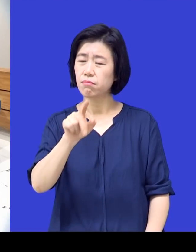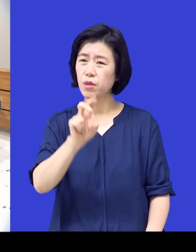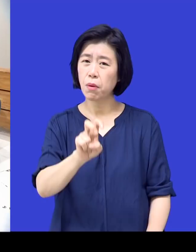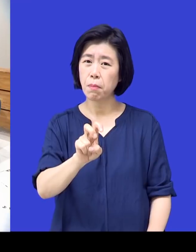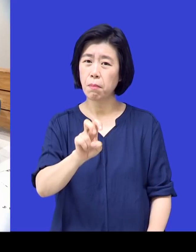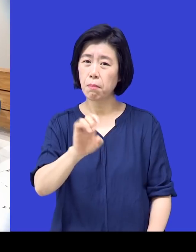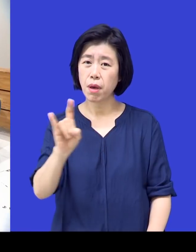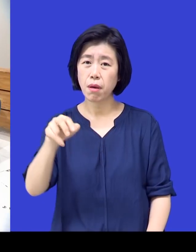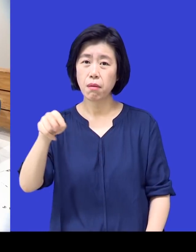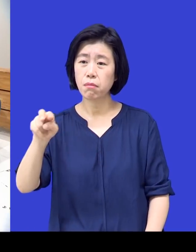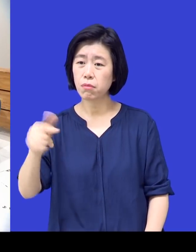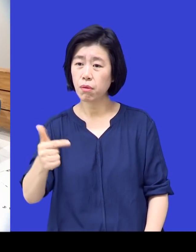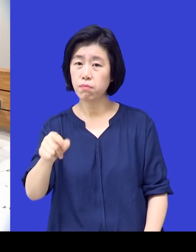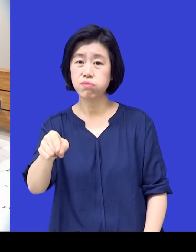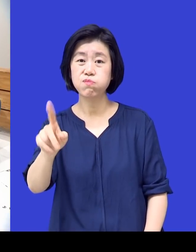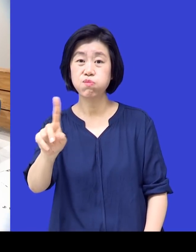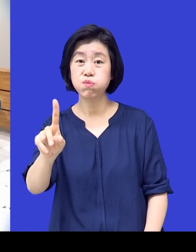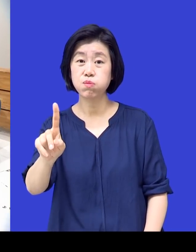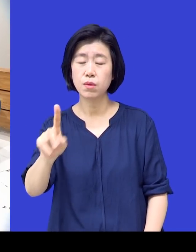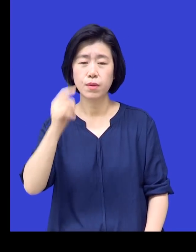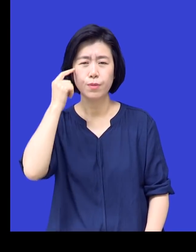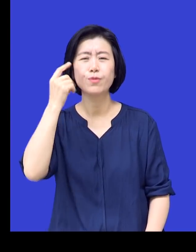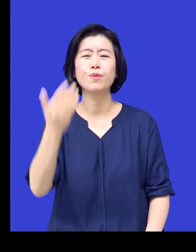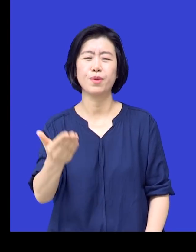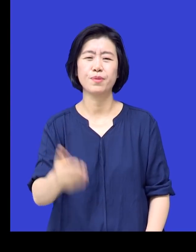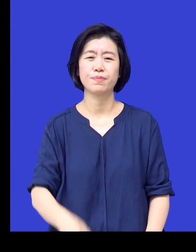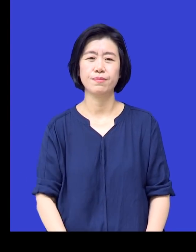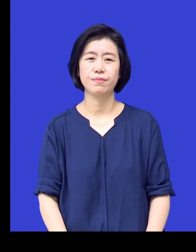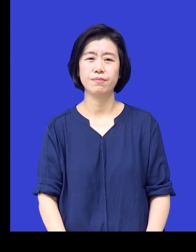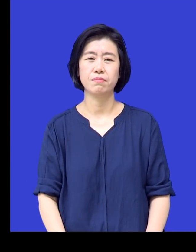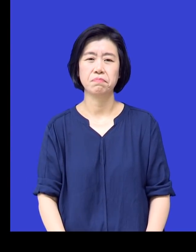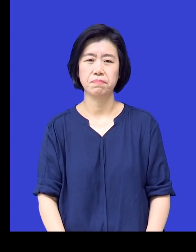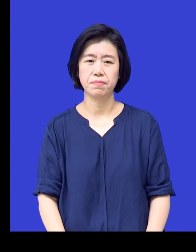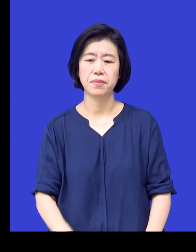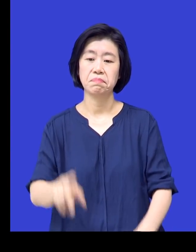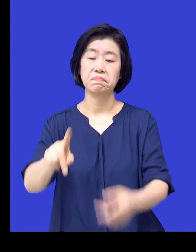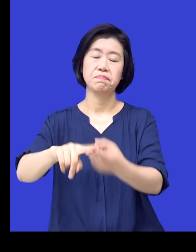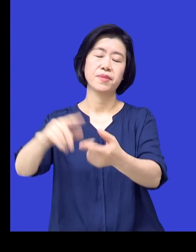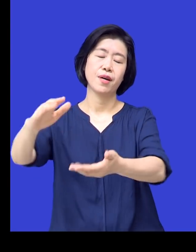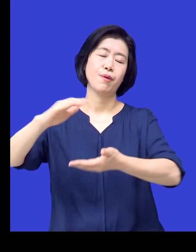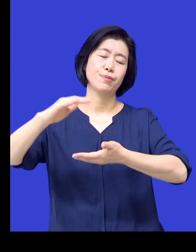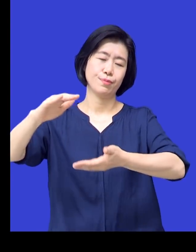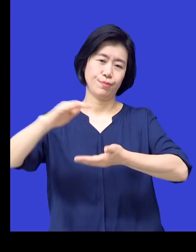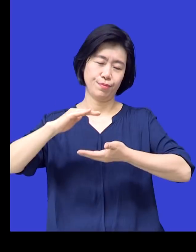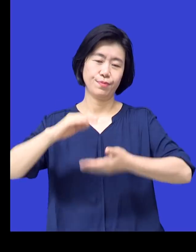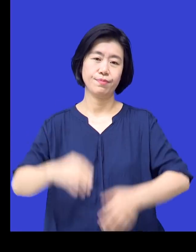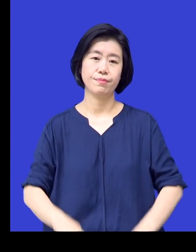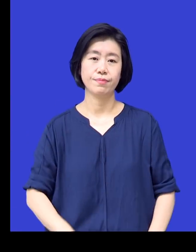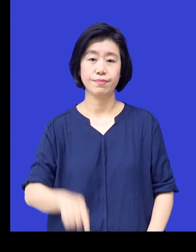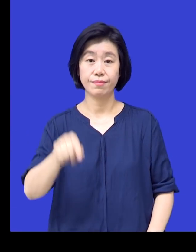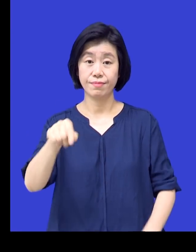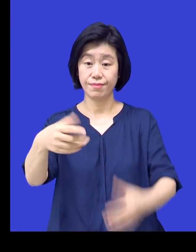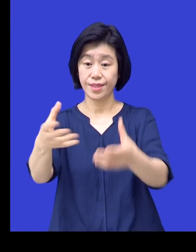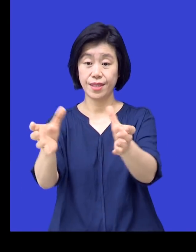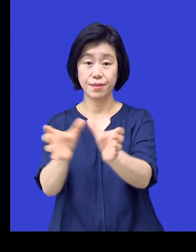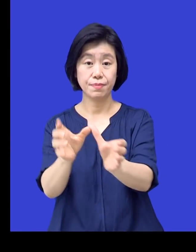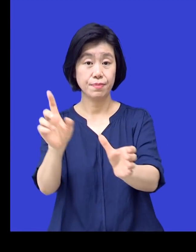네. 그래서 들었을 때에 이거는 전 세계에 있는